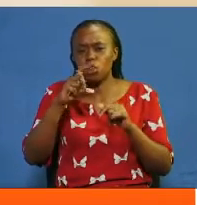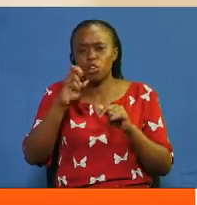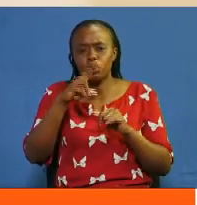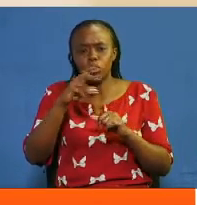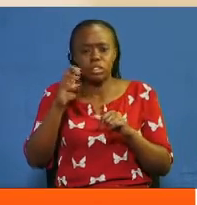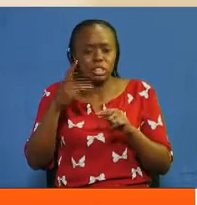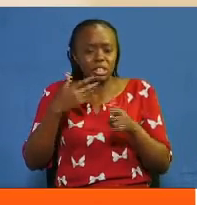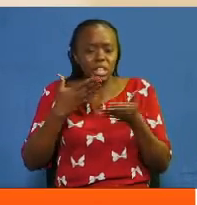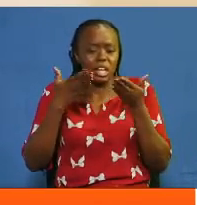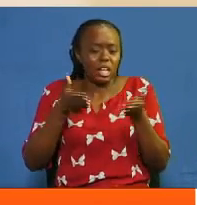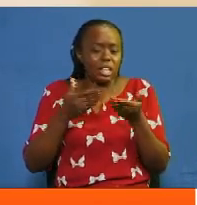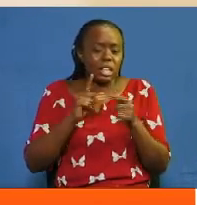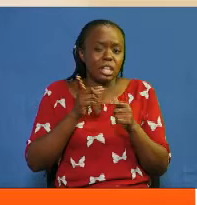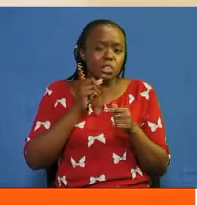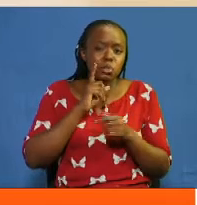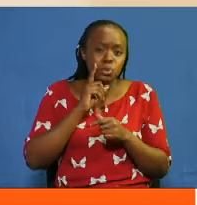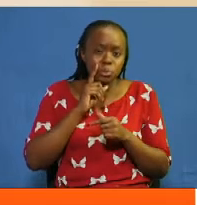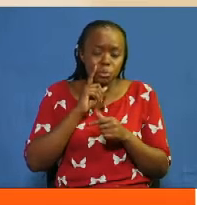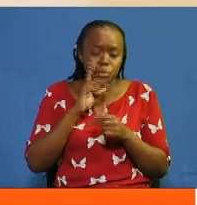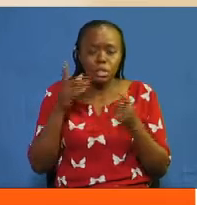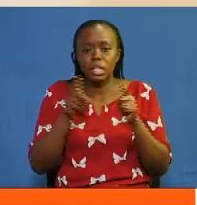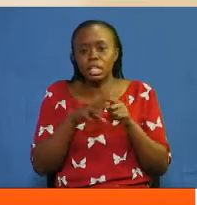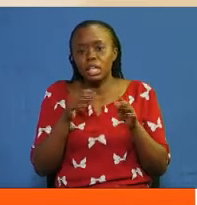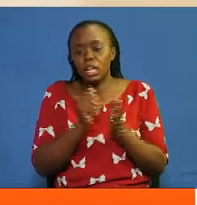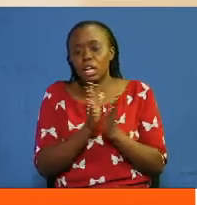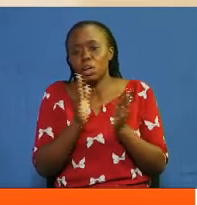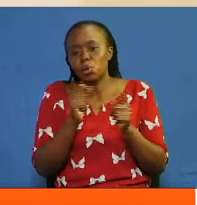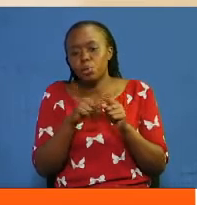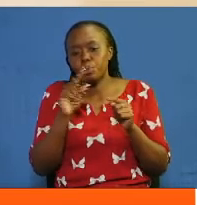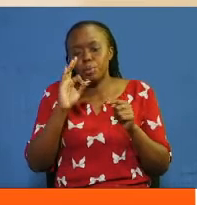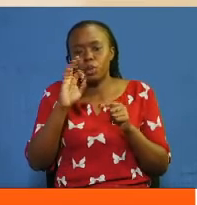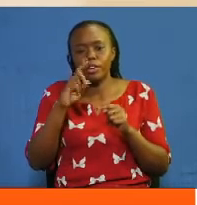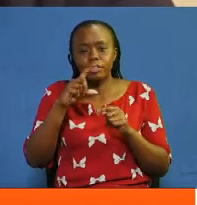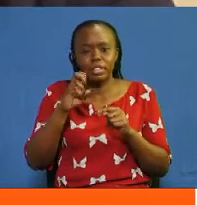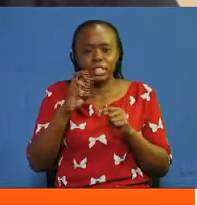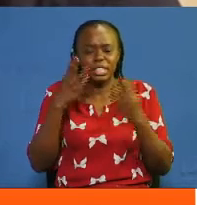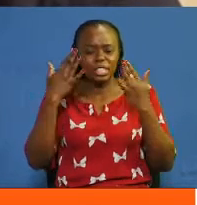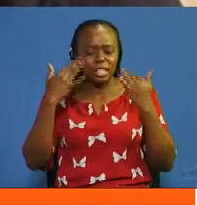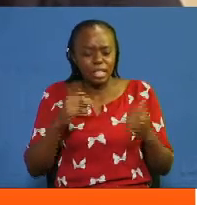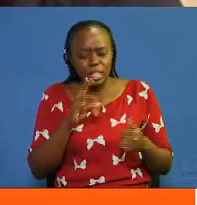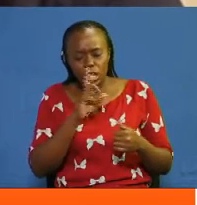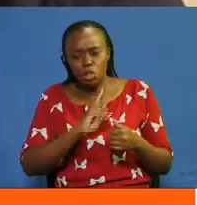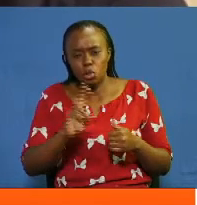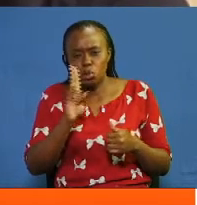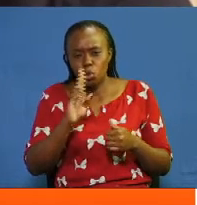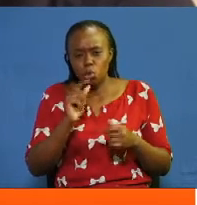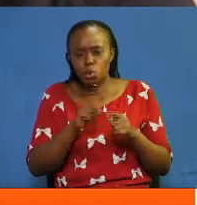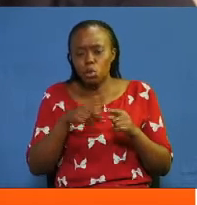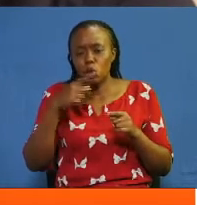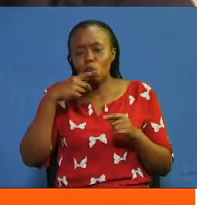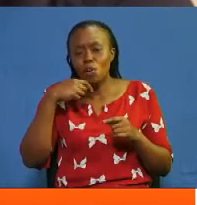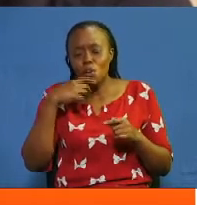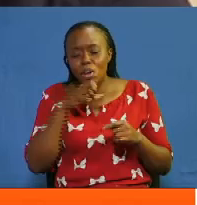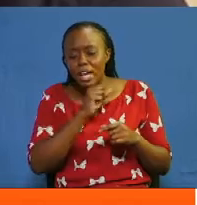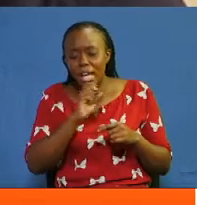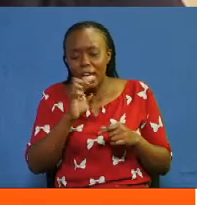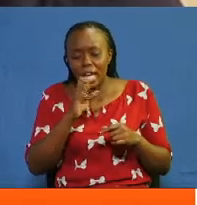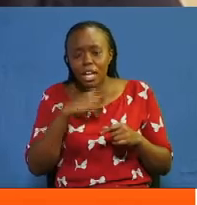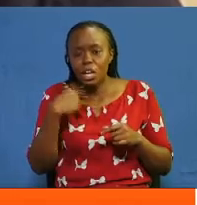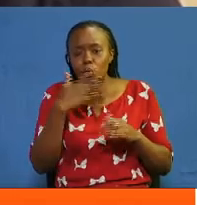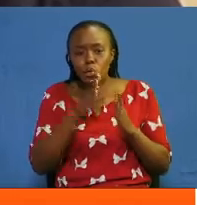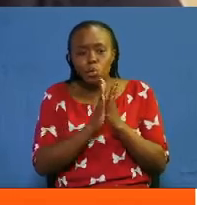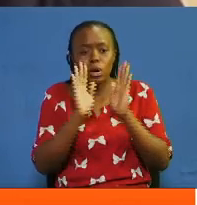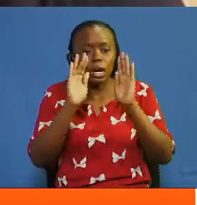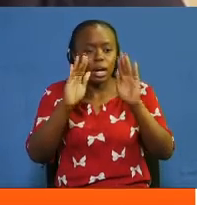kwa sababu hao ndio kizazi cha kesho. Bodi ya kupambana na ukeketaji imechukua hatua ya kutumia wazee wa kitamaduni wa Kimasai ambao wana